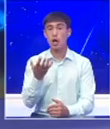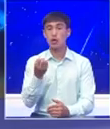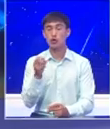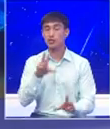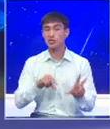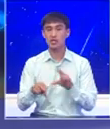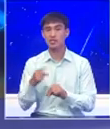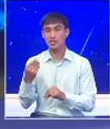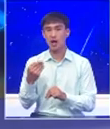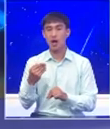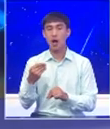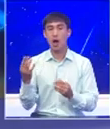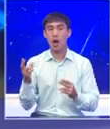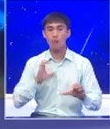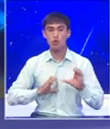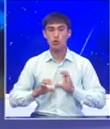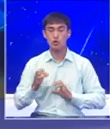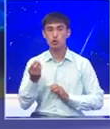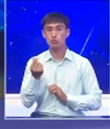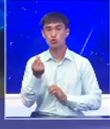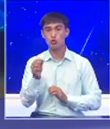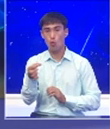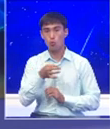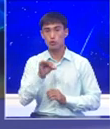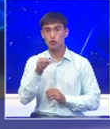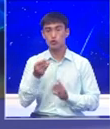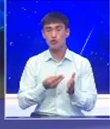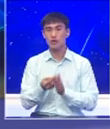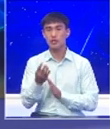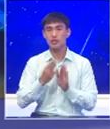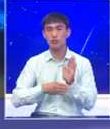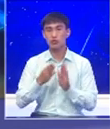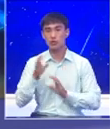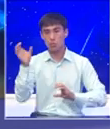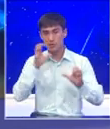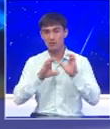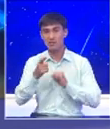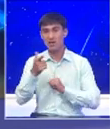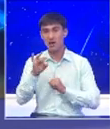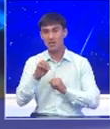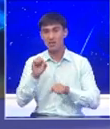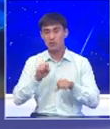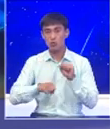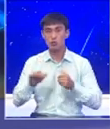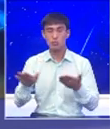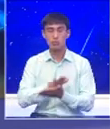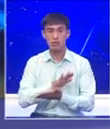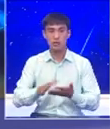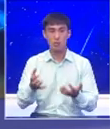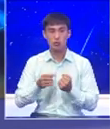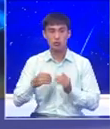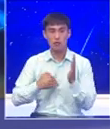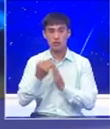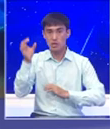Еще один шанс для абитуриентов. Из бюджета области ЖТСУ выделено 90 образовательных грантов. Возможность бесплатно получить